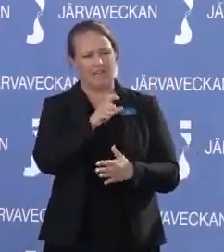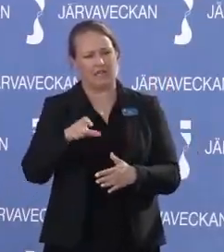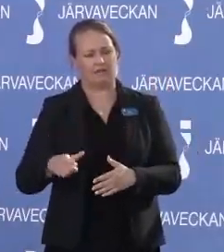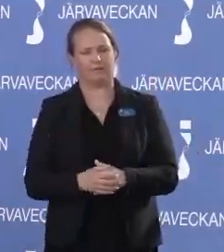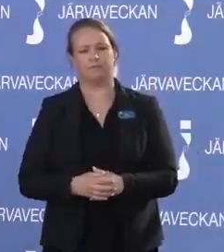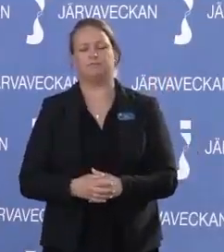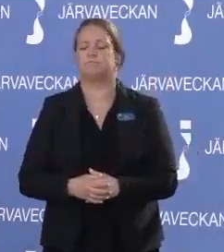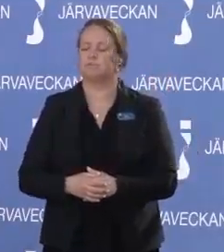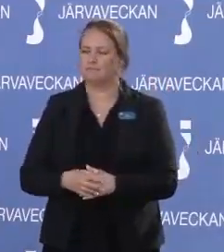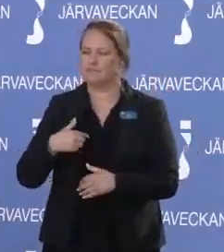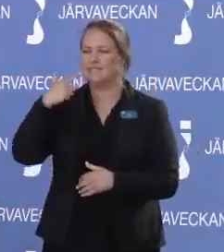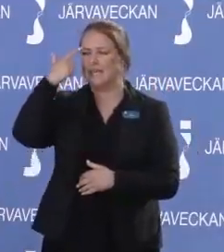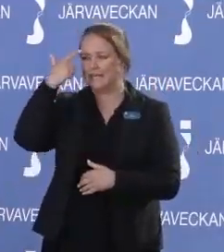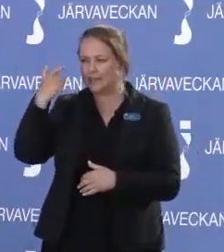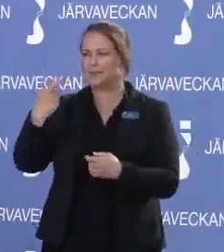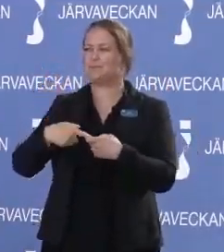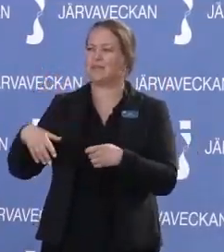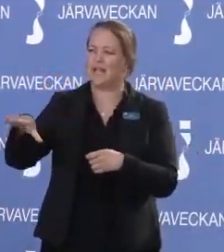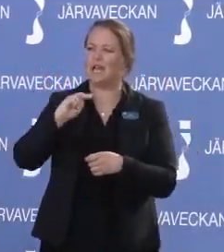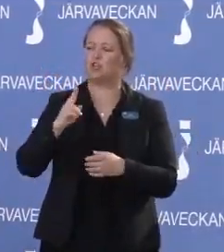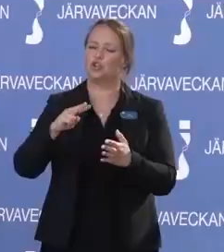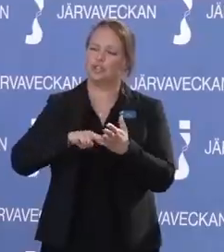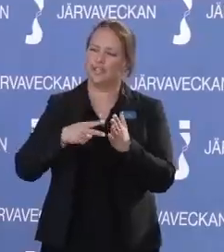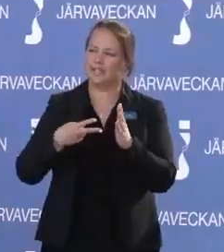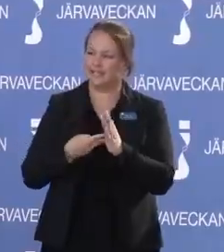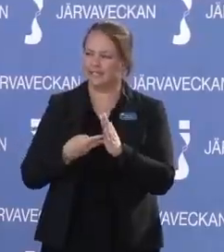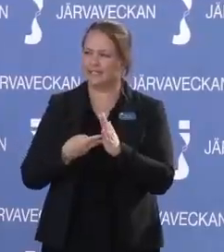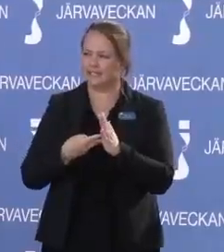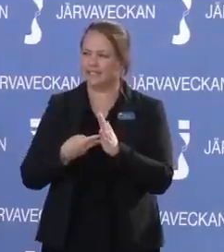all ny teknik, historiskt sett också,